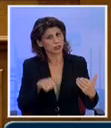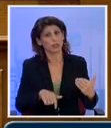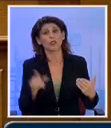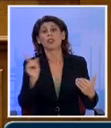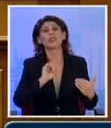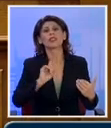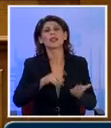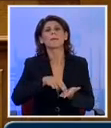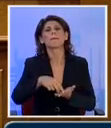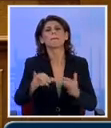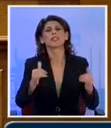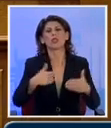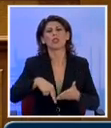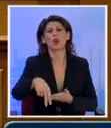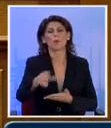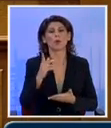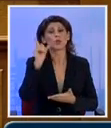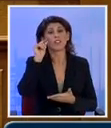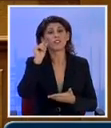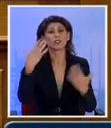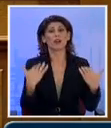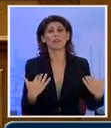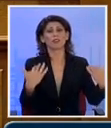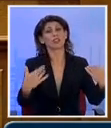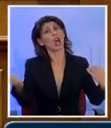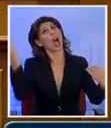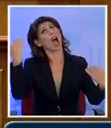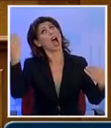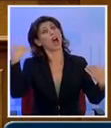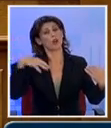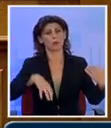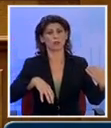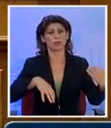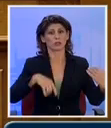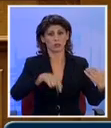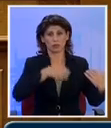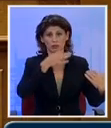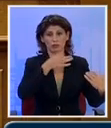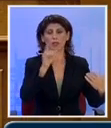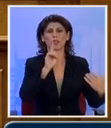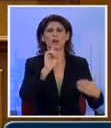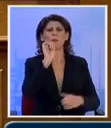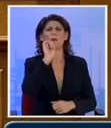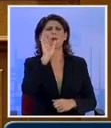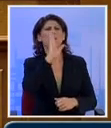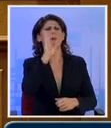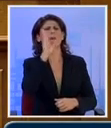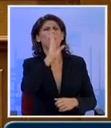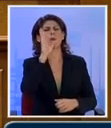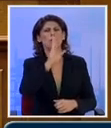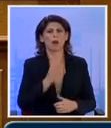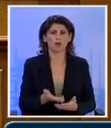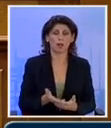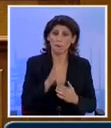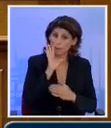είναι πεζοδρόμιο. Ούτε φοιτητικό αμφιθέατρο άλλων εποχών. Και το βήμα της Βουλής δεν είναι ντουντούκα. Και αν θέλετε